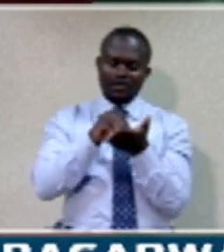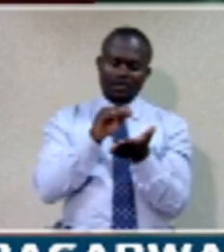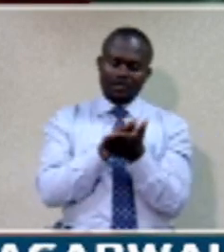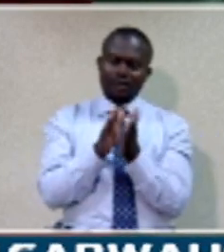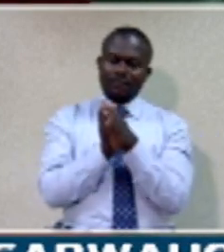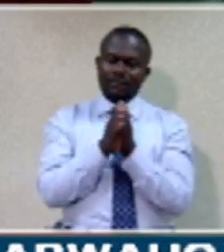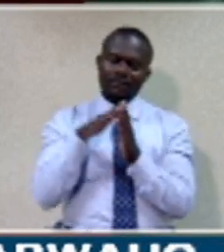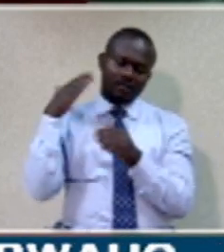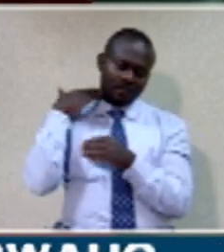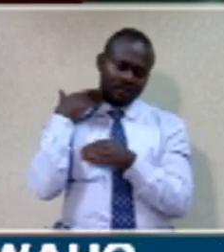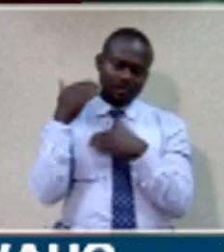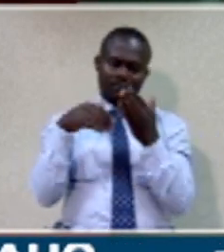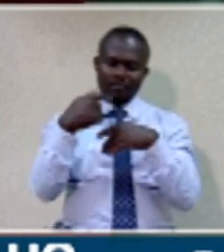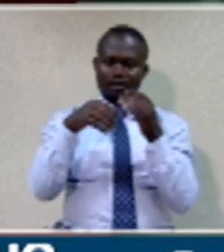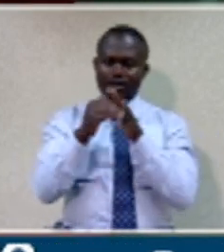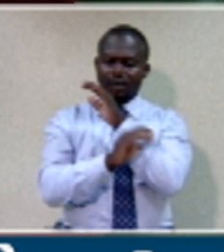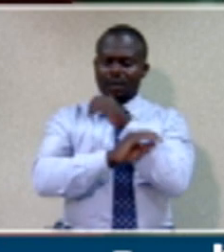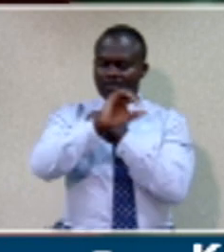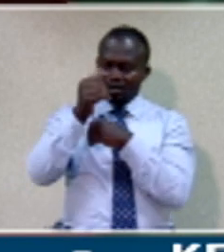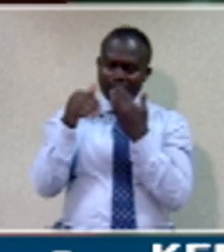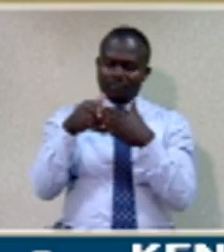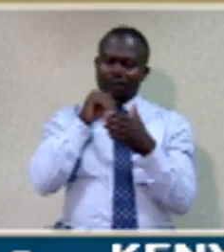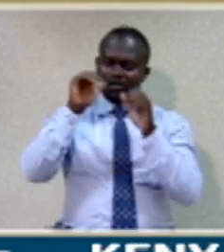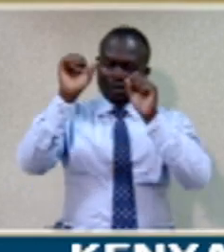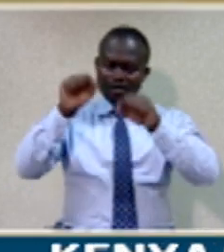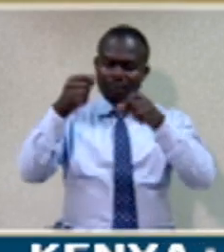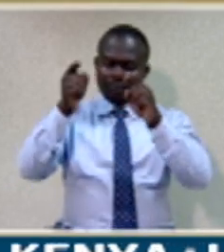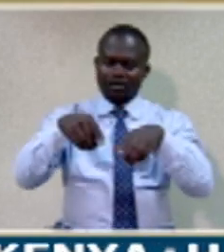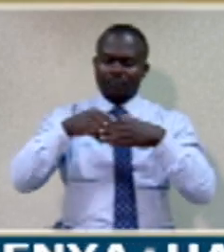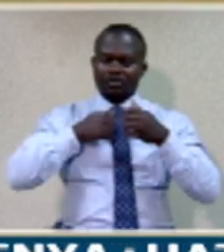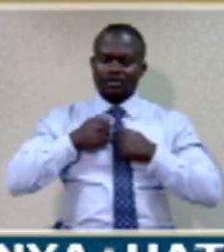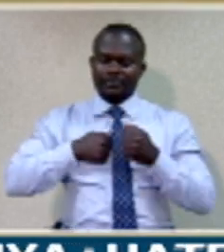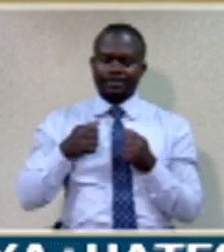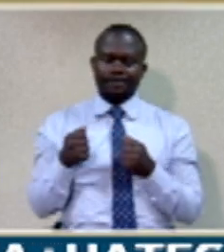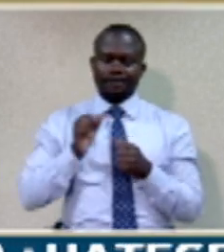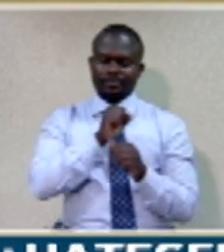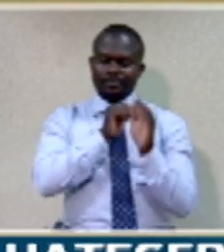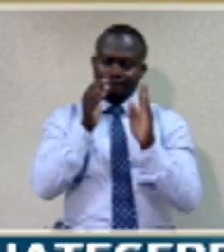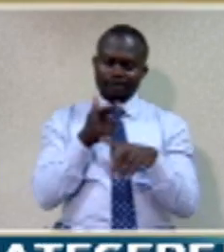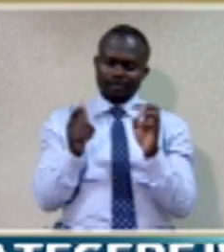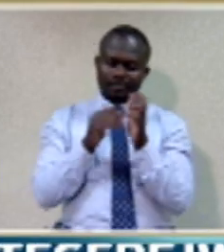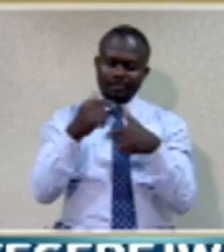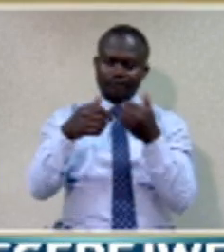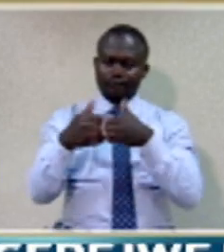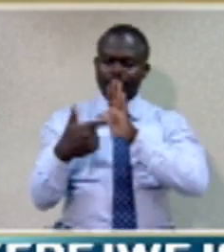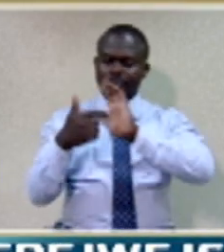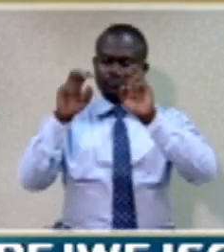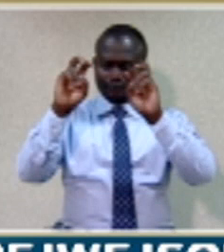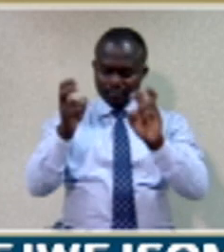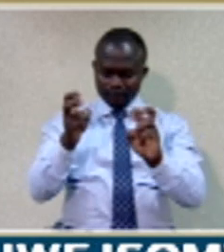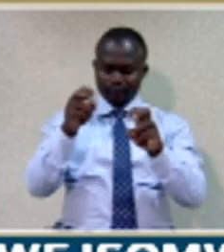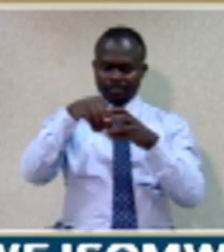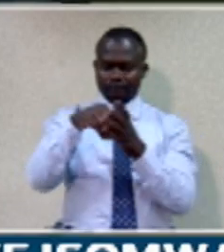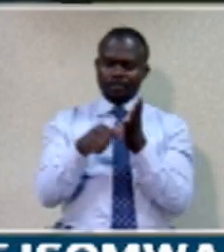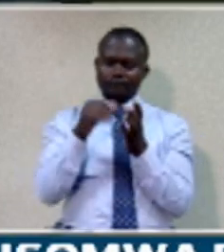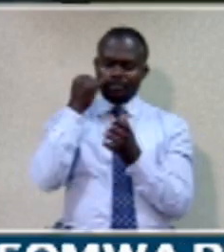z'amateka ya Jenoside zikiri mu bihugu byo hanze zitarabasha gushyikirizwa u Rwanda. Abasenateri kandi bakomeza kugaragaza ko hakirimo